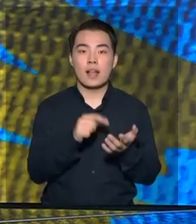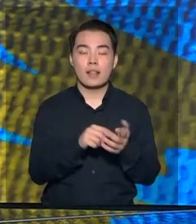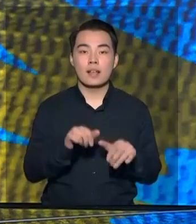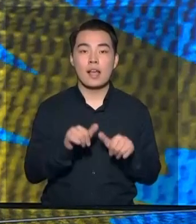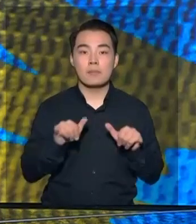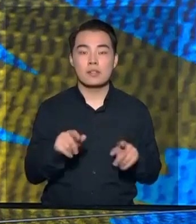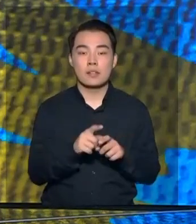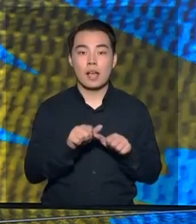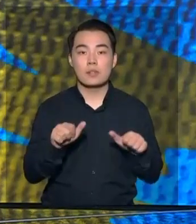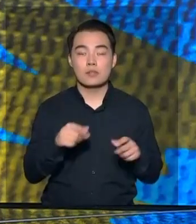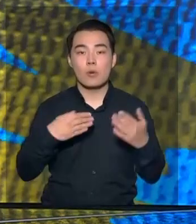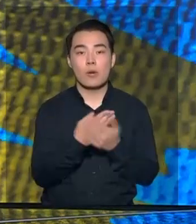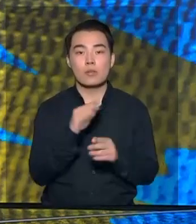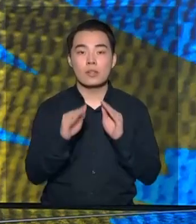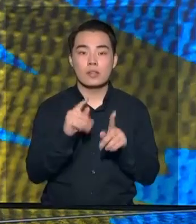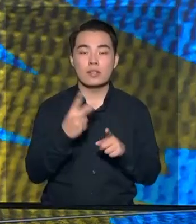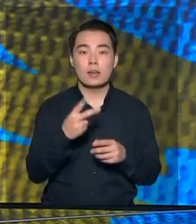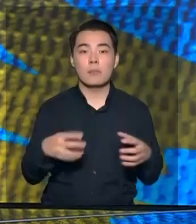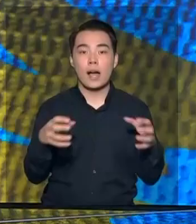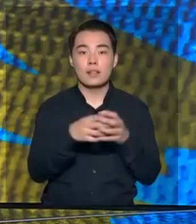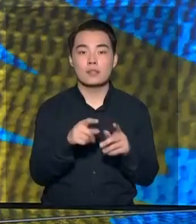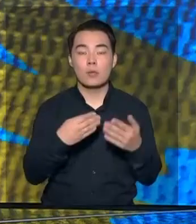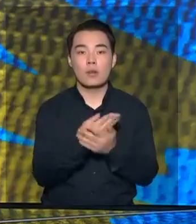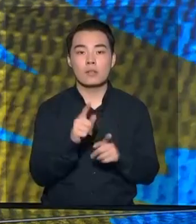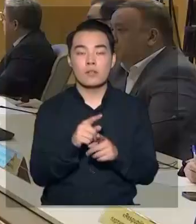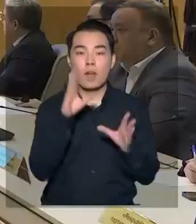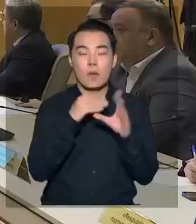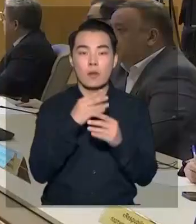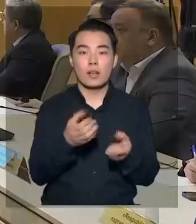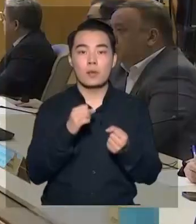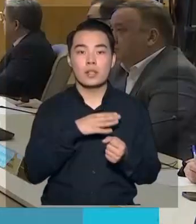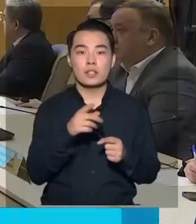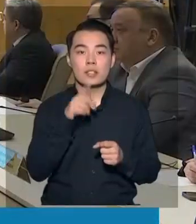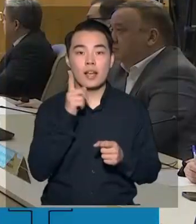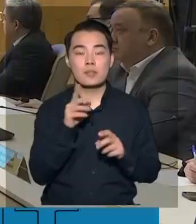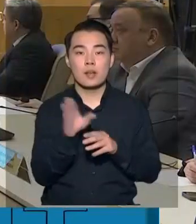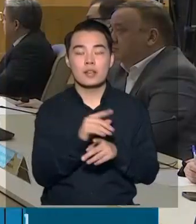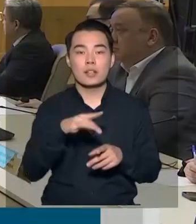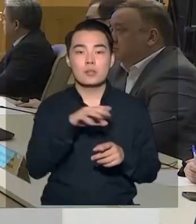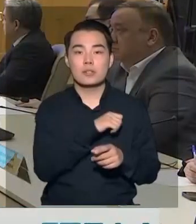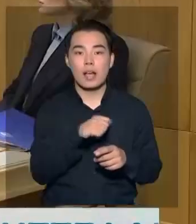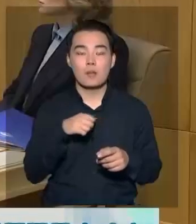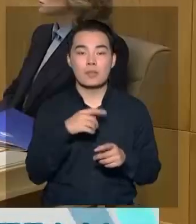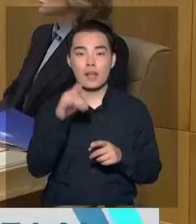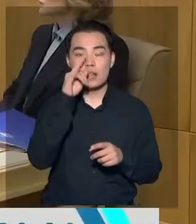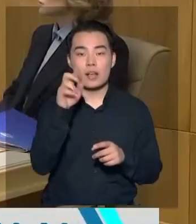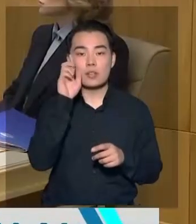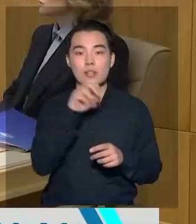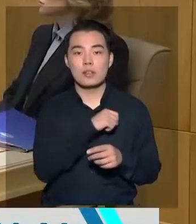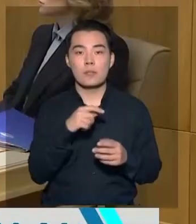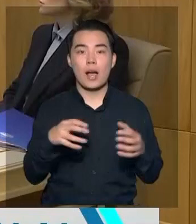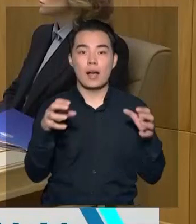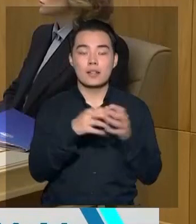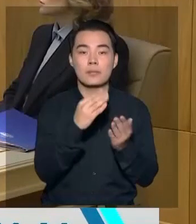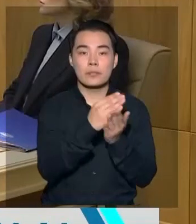қаулысы шығып, жаңадан құрылған екі партия осындай құзыретке ие болды. Бұл жасылдар мен республикалықтар еліміздің барлық аймағында